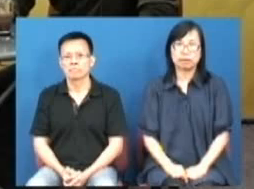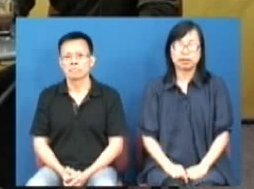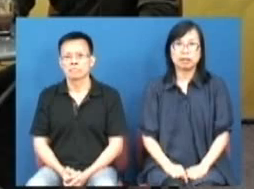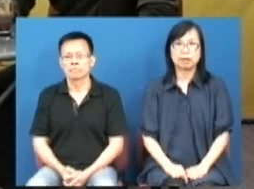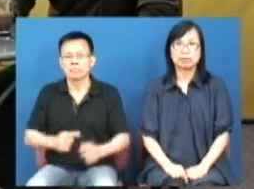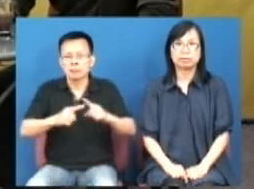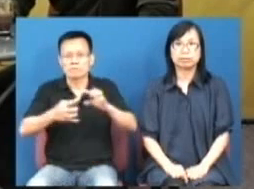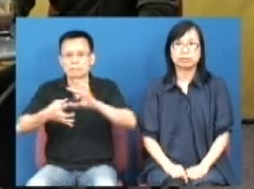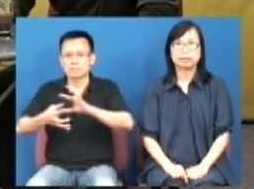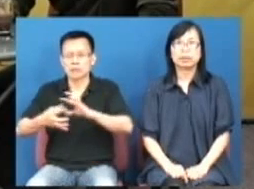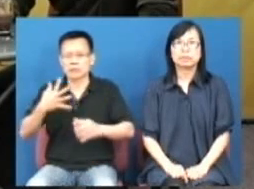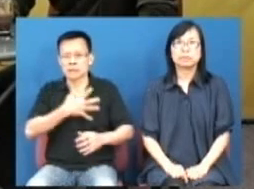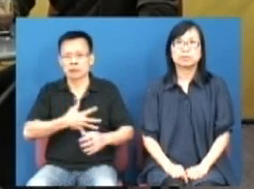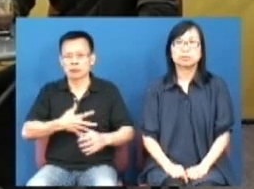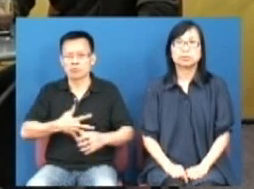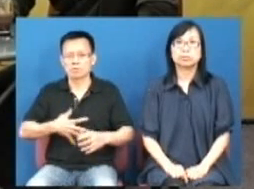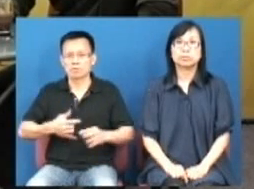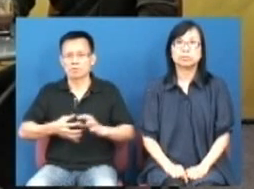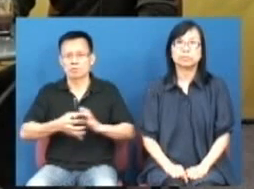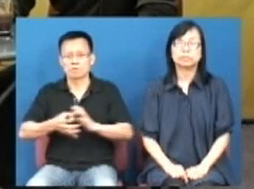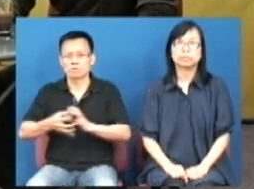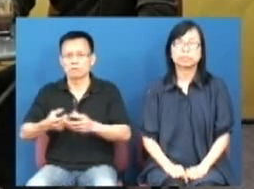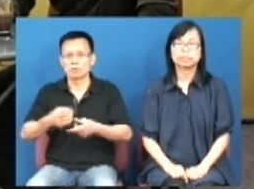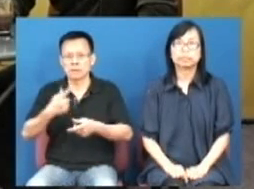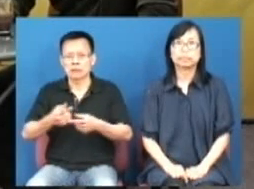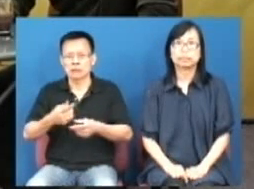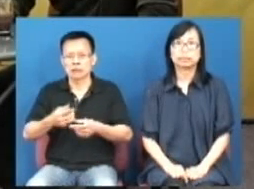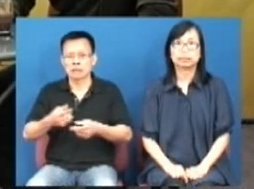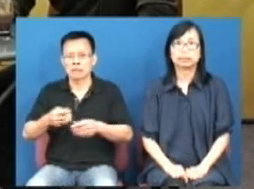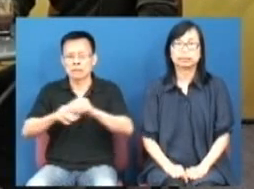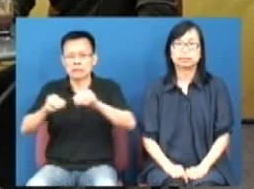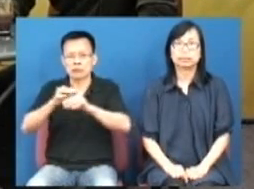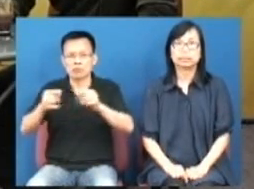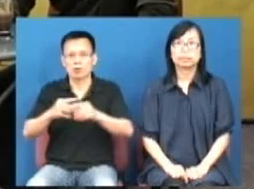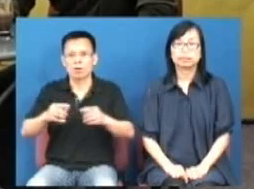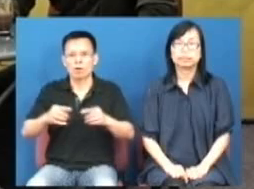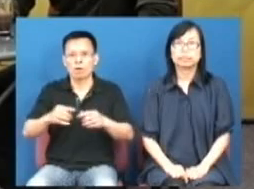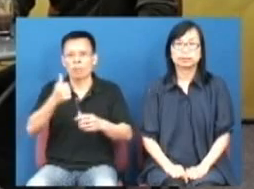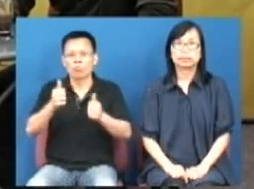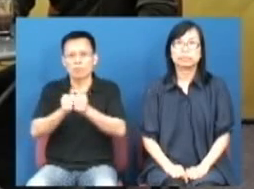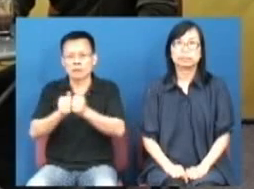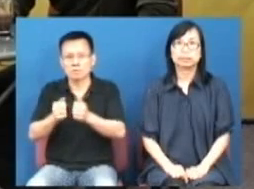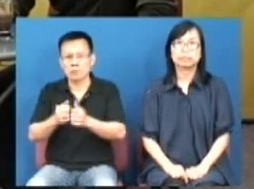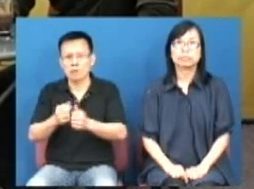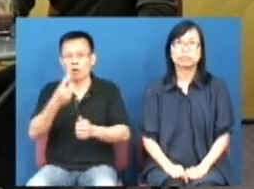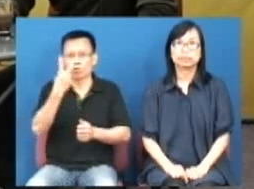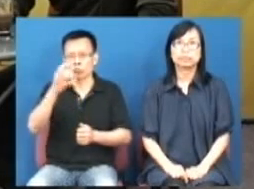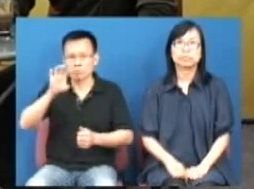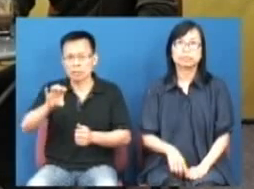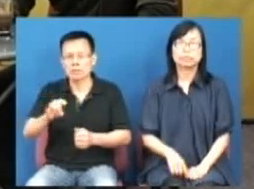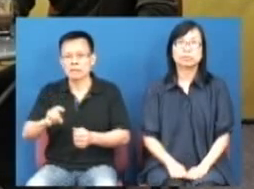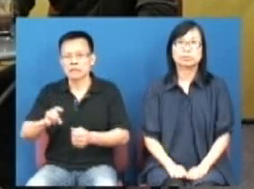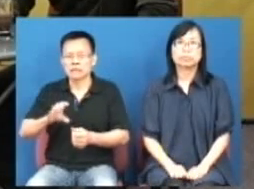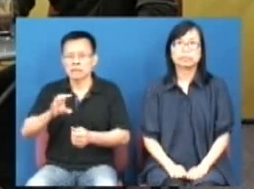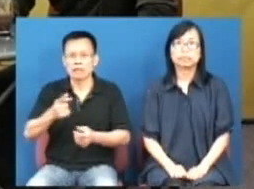聯佢而家啊係一個係建制嘅好好朋友啦，佢哋又得到嚇2億幾嘅錢去幫一啲咧